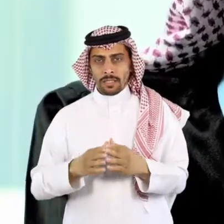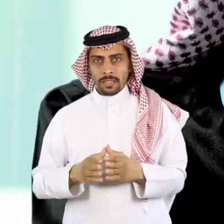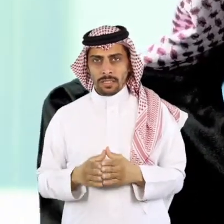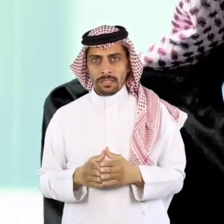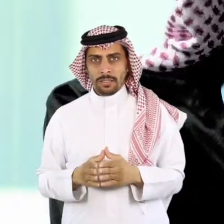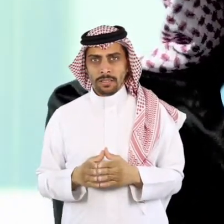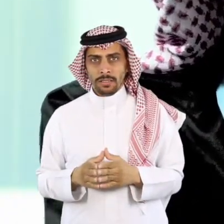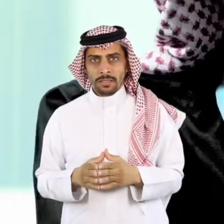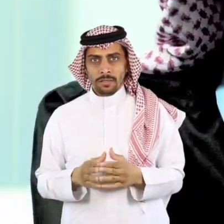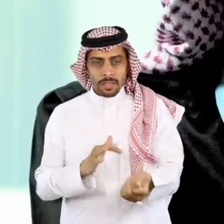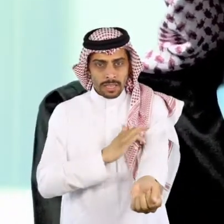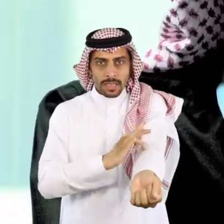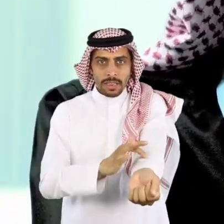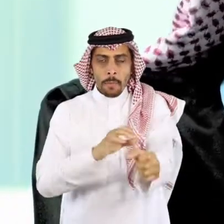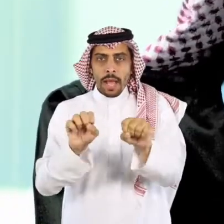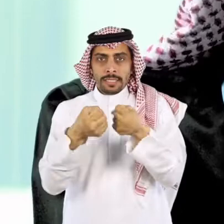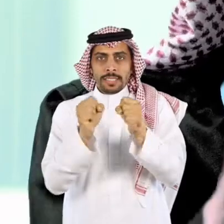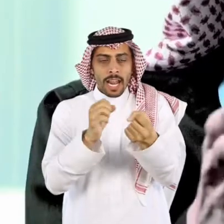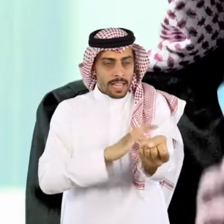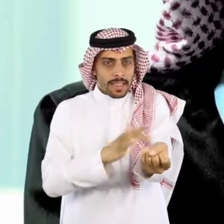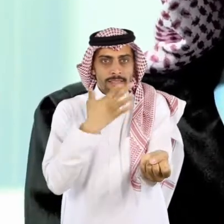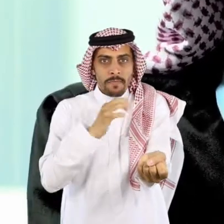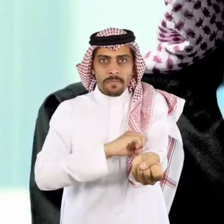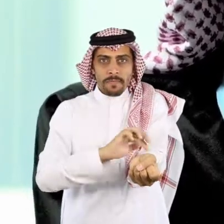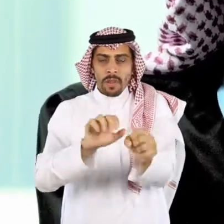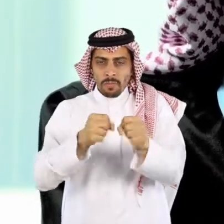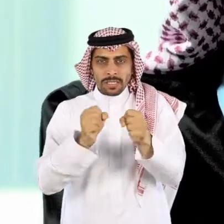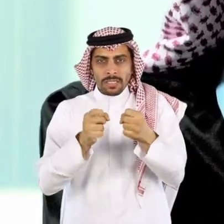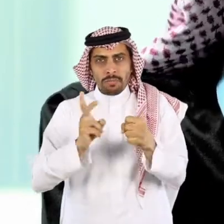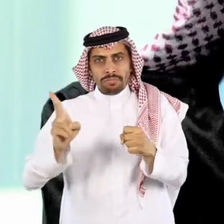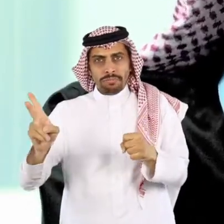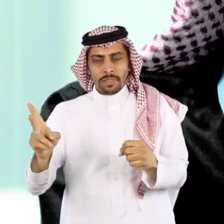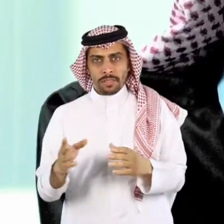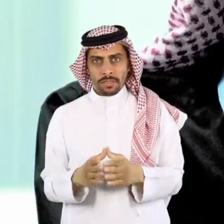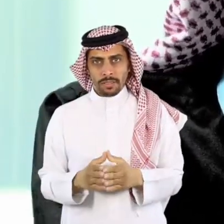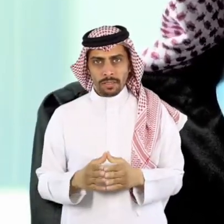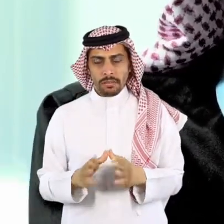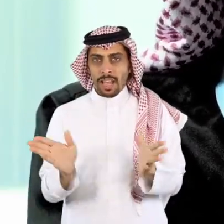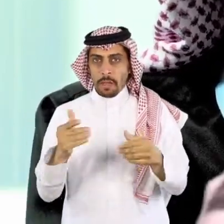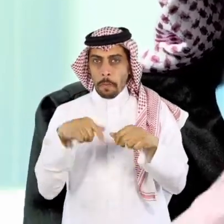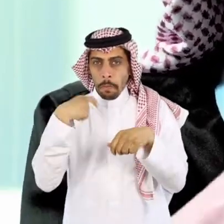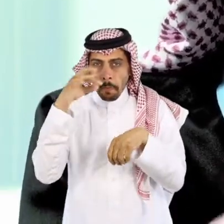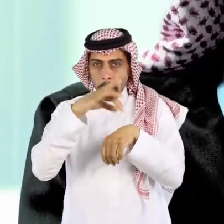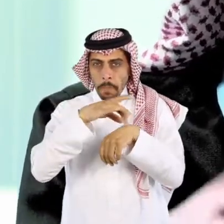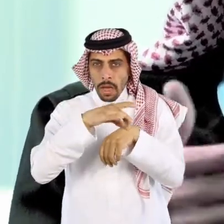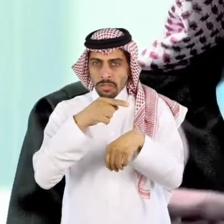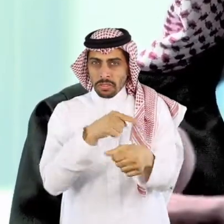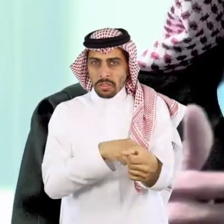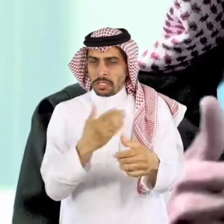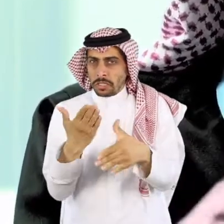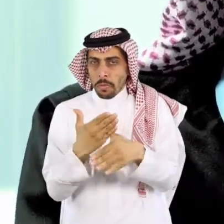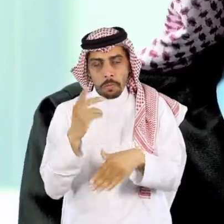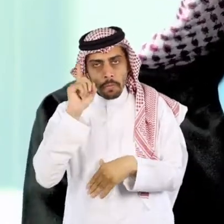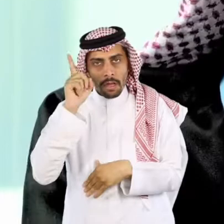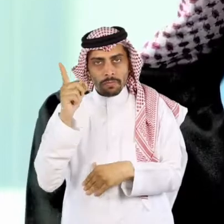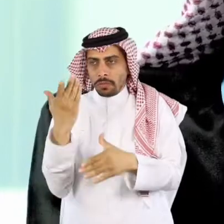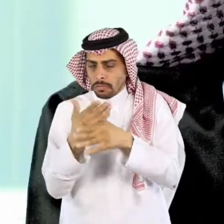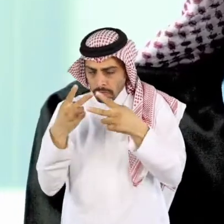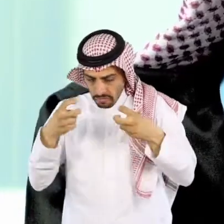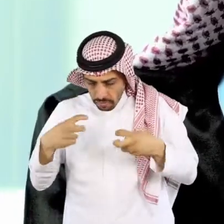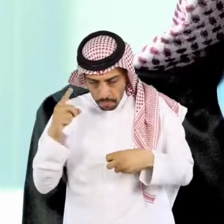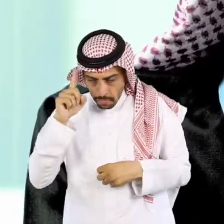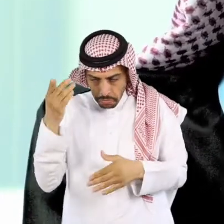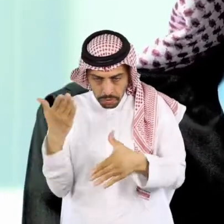الاختصار، اللي هو Multiple Sclerosis، اللي هو التصلب اللويحي المتعدد. هذا مرض يصيب، طبعا ما هو معروف